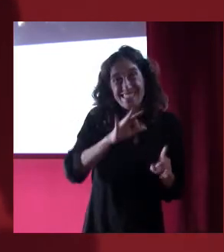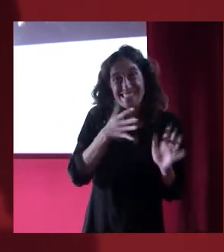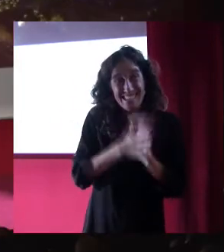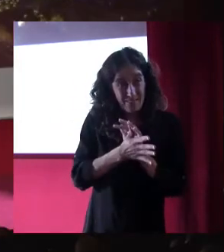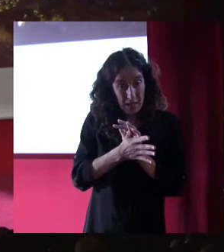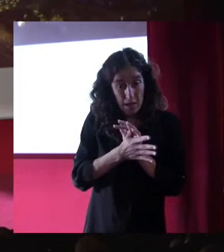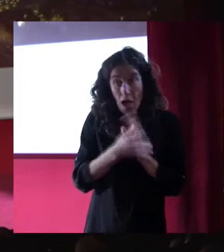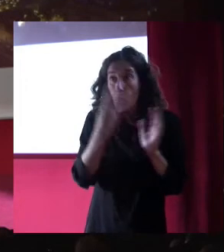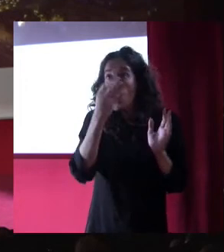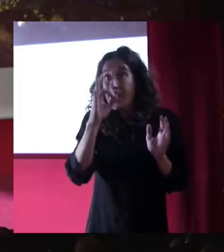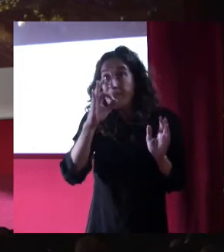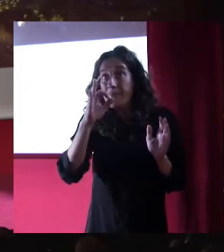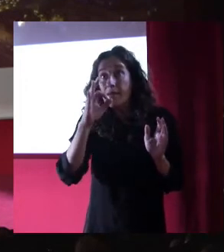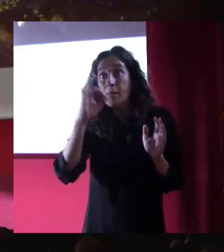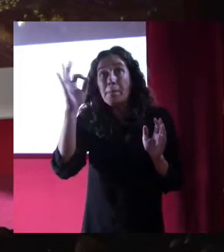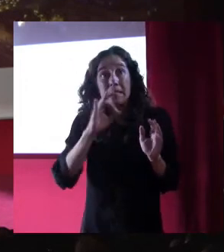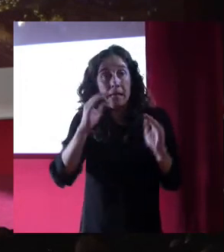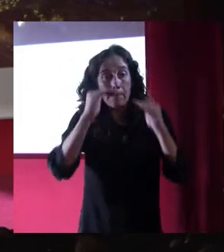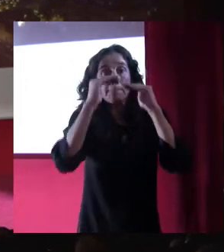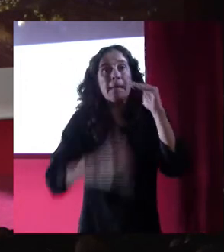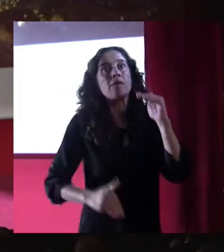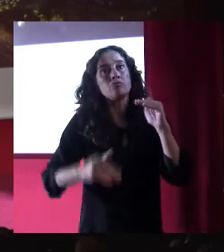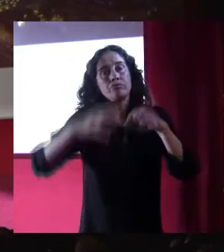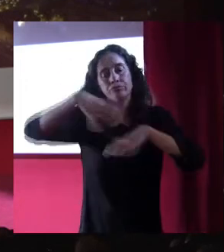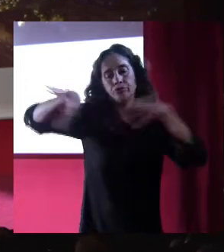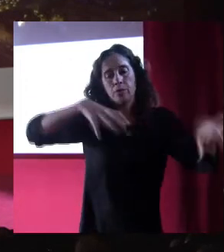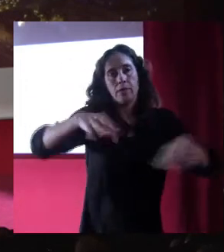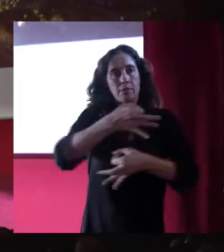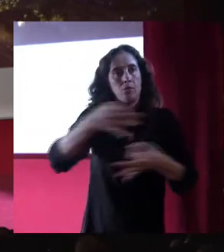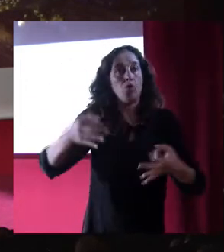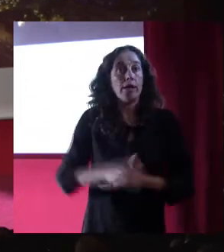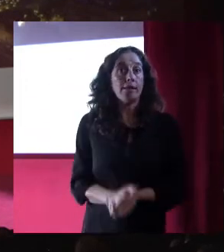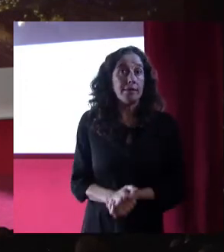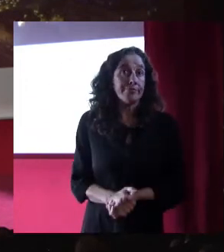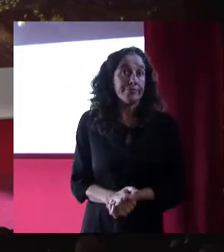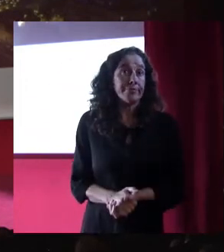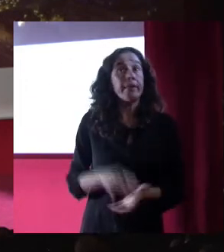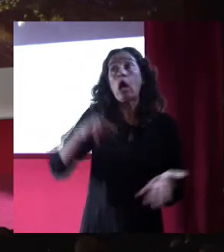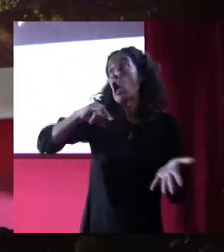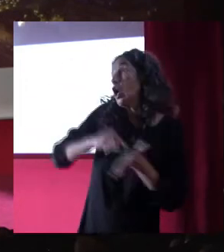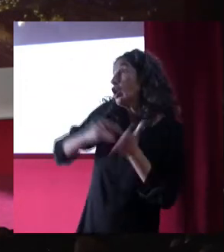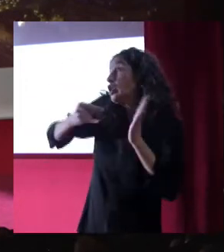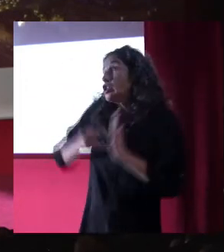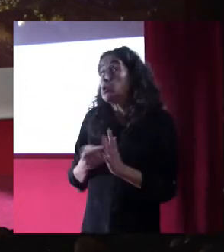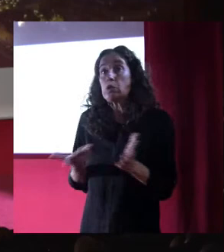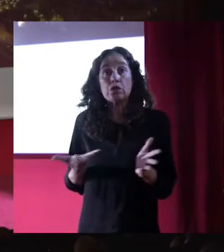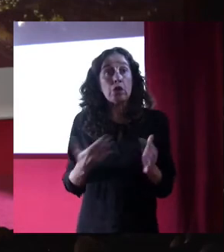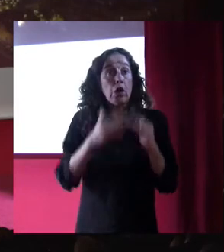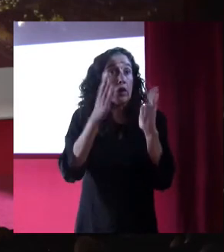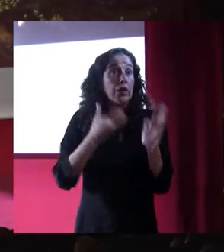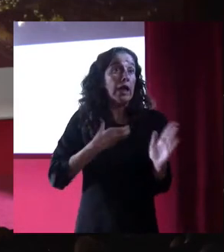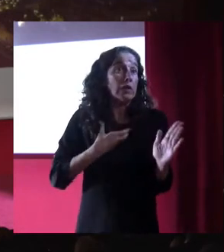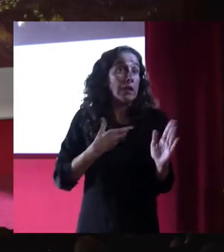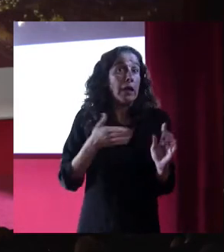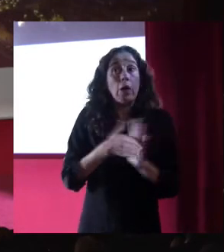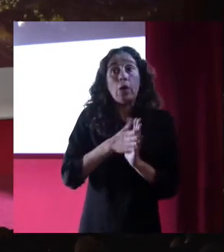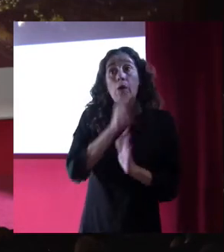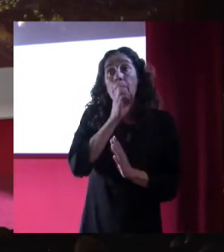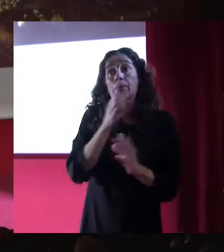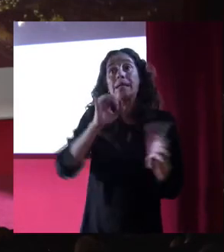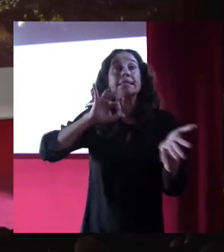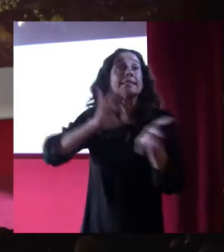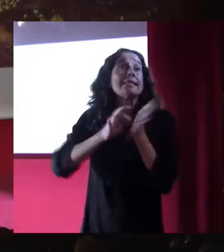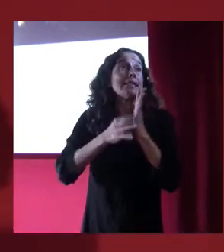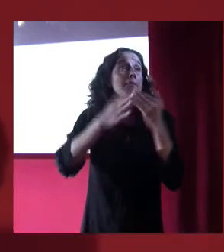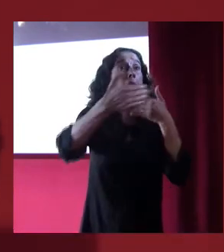40% se separa correctament. La solució per millorar aquest repte per part de l'Ajuntament ha estat implantar el sistema